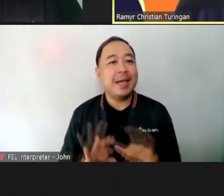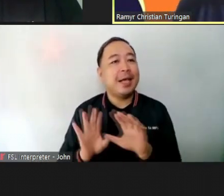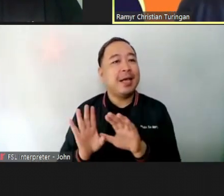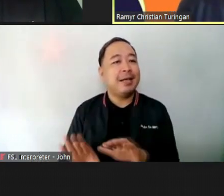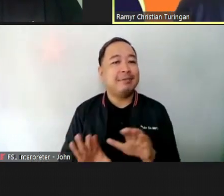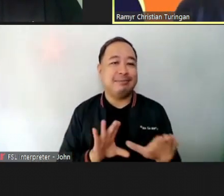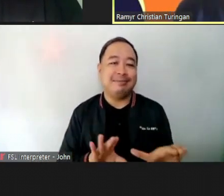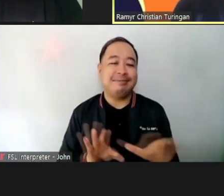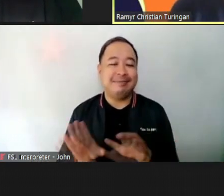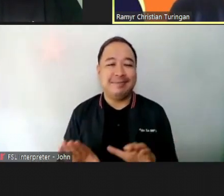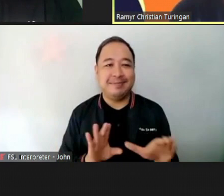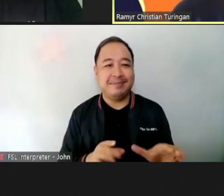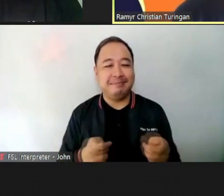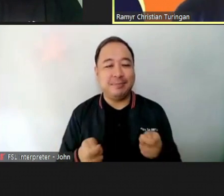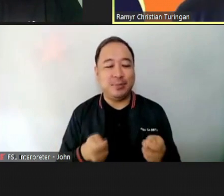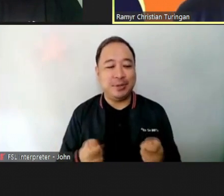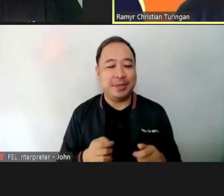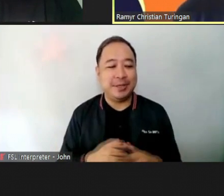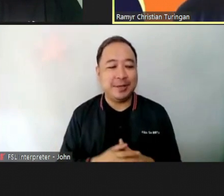Neo.